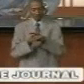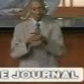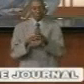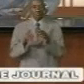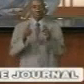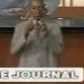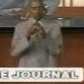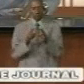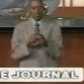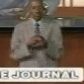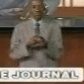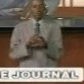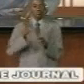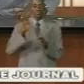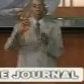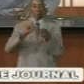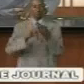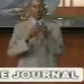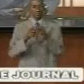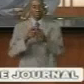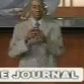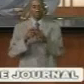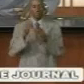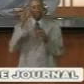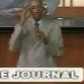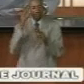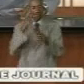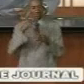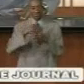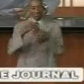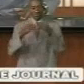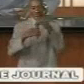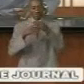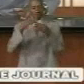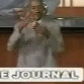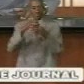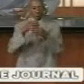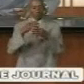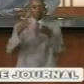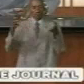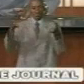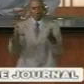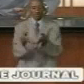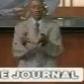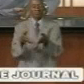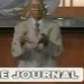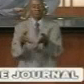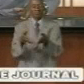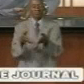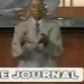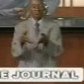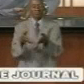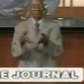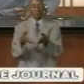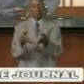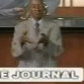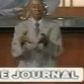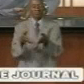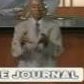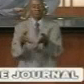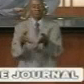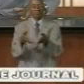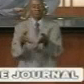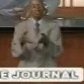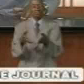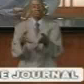collègue des infrastructures, travaux publics et reconstruction, Fridolin Kasuechi, à l'intention